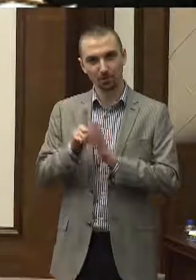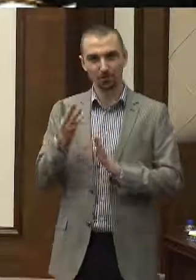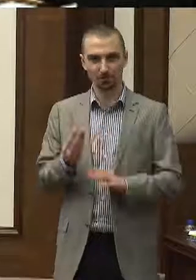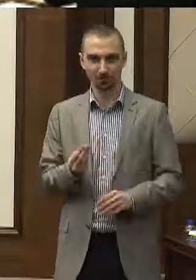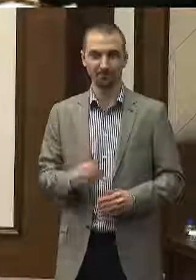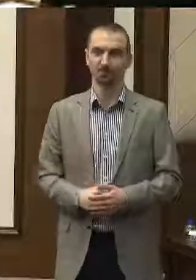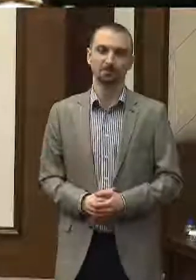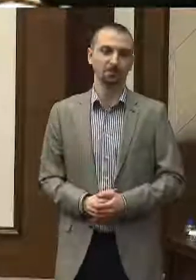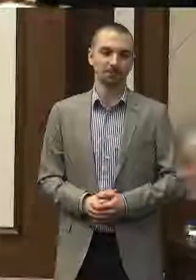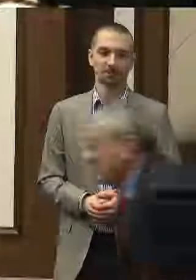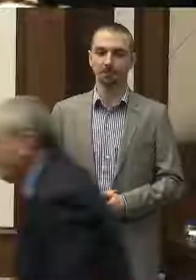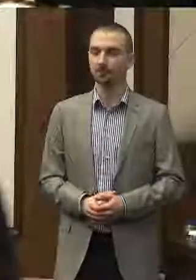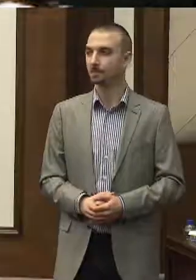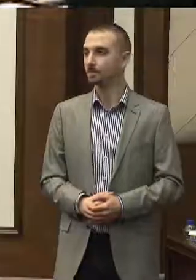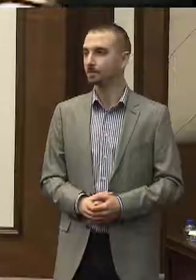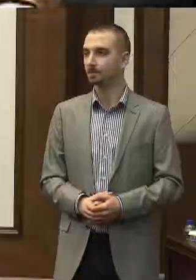diliyorum.